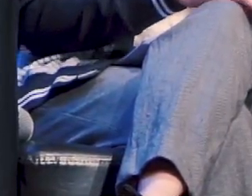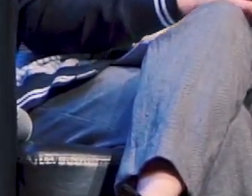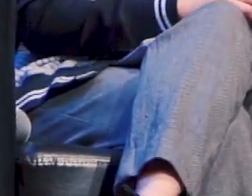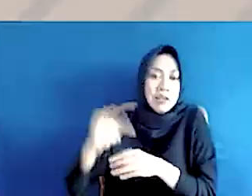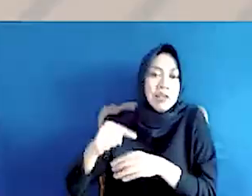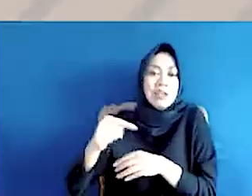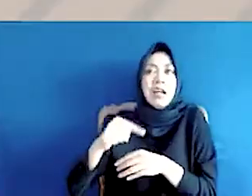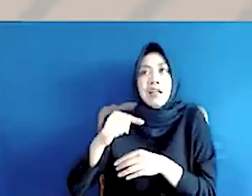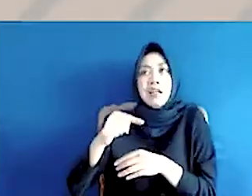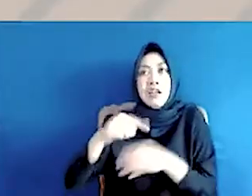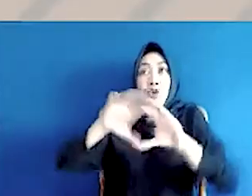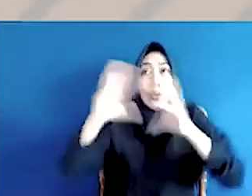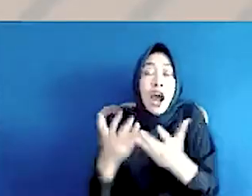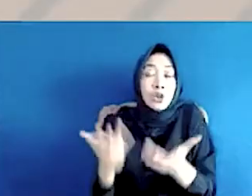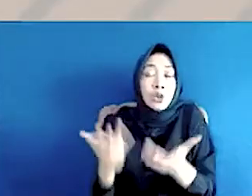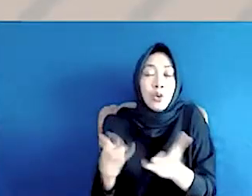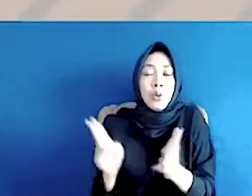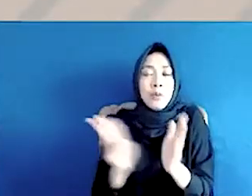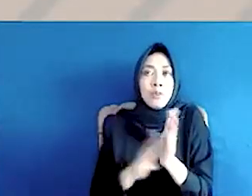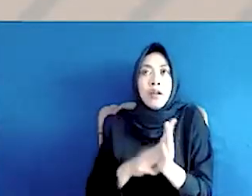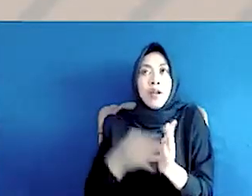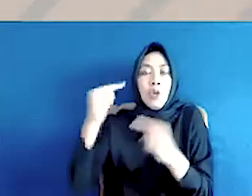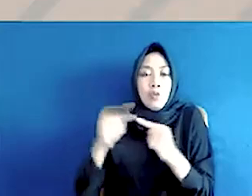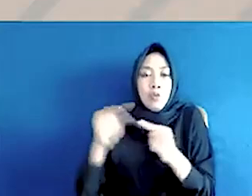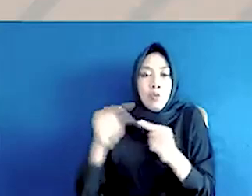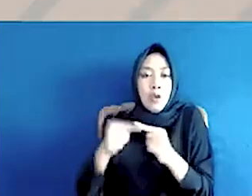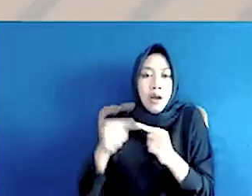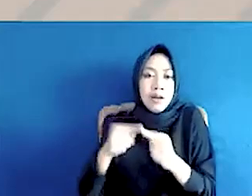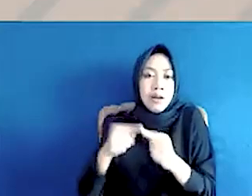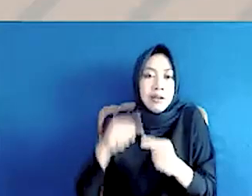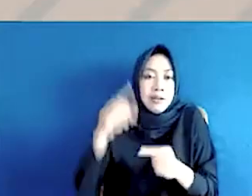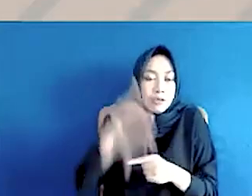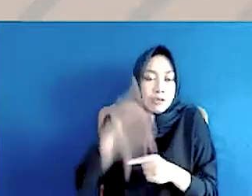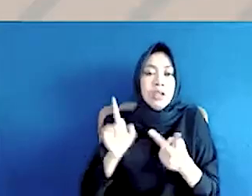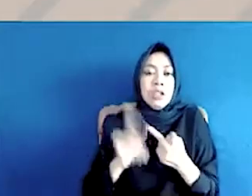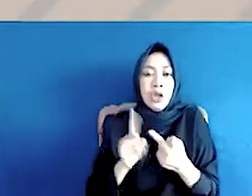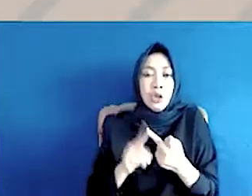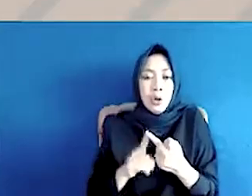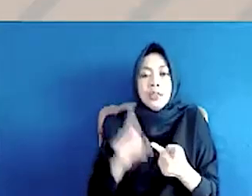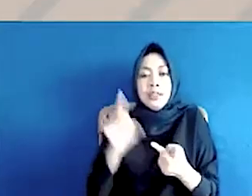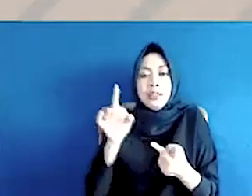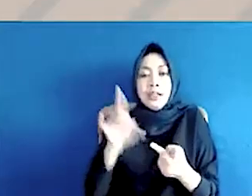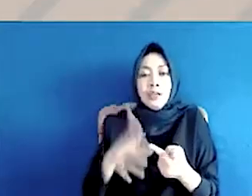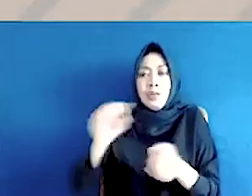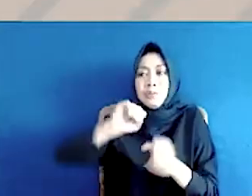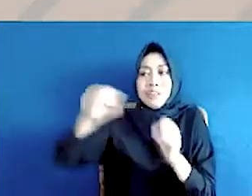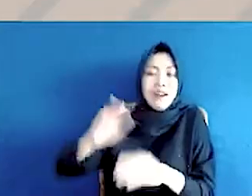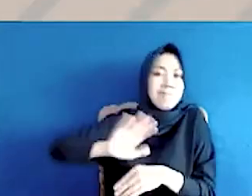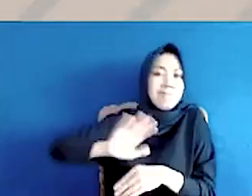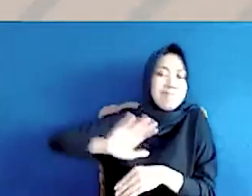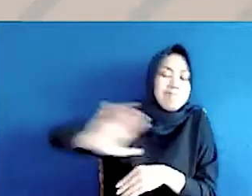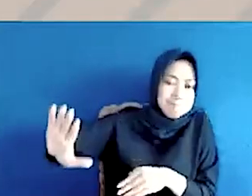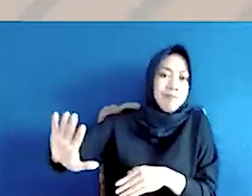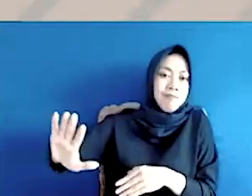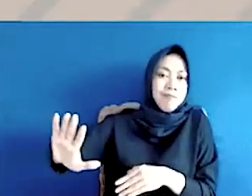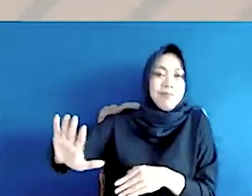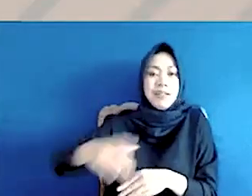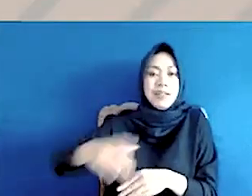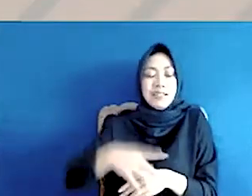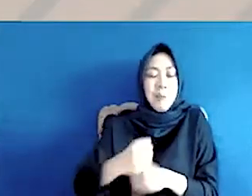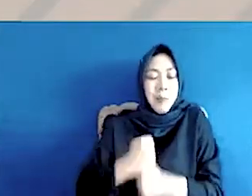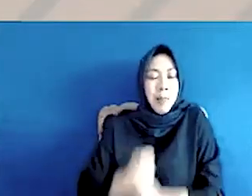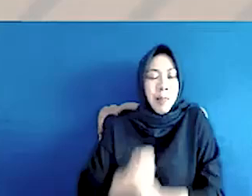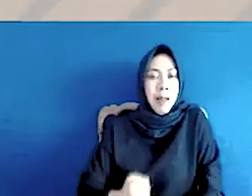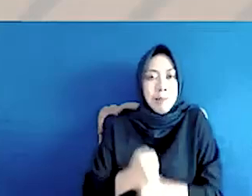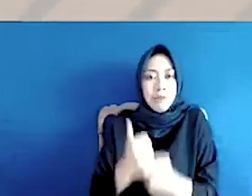Yang kedua, kita memperkuat desa untuk tahan terhadap bencana. Dan yang ketiga, pemanfaatan serta tata